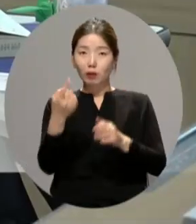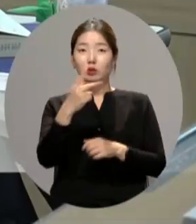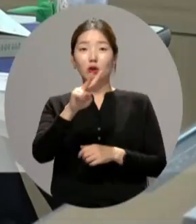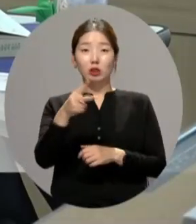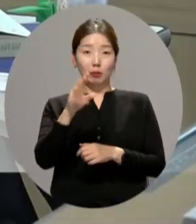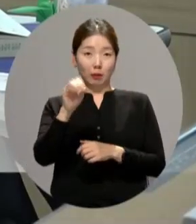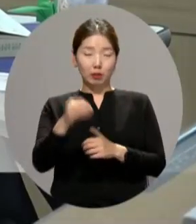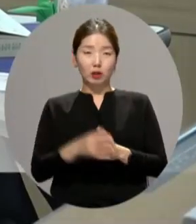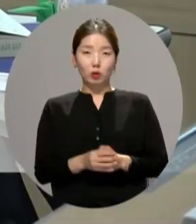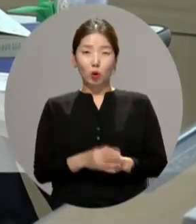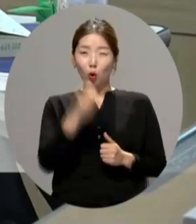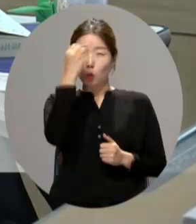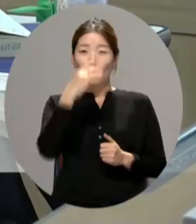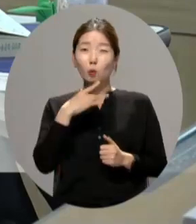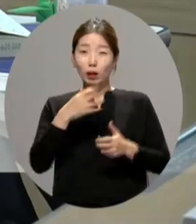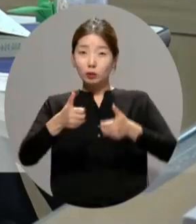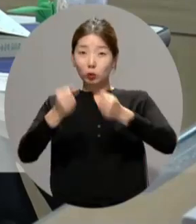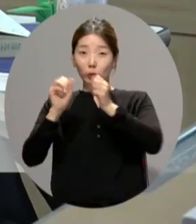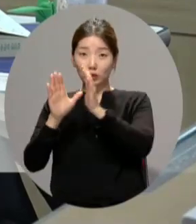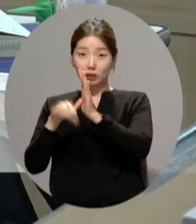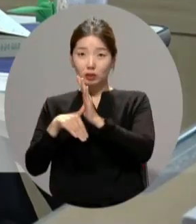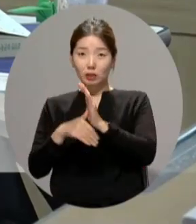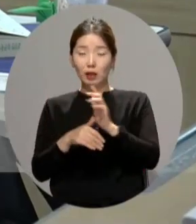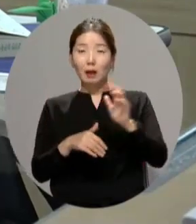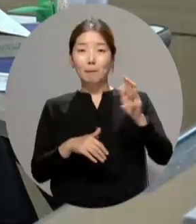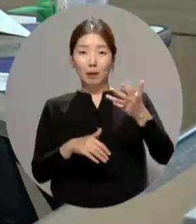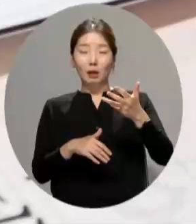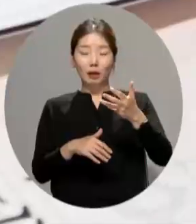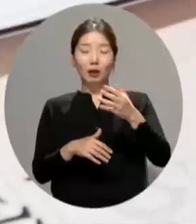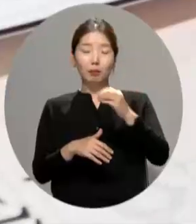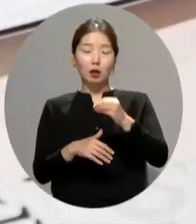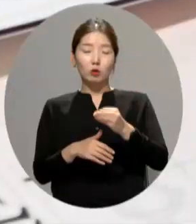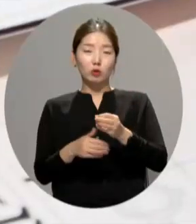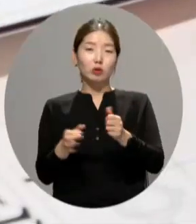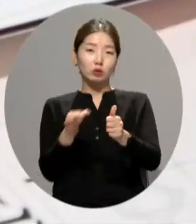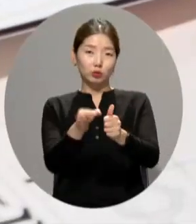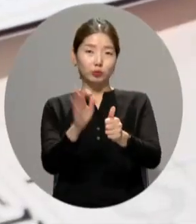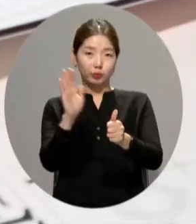1,200만원을 고교 졸업 대학생은 최대 800만원을 받을 수 있습니다